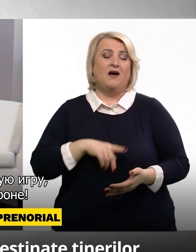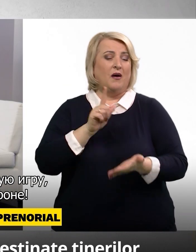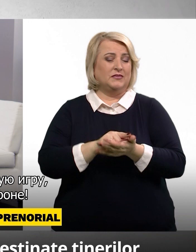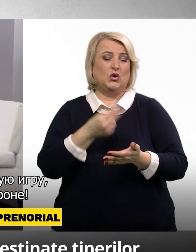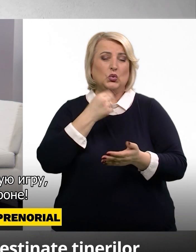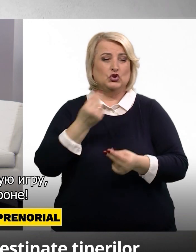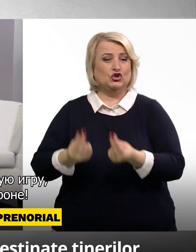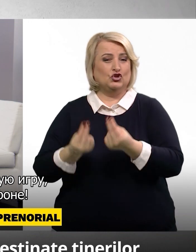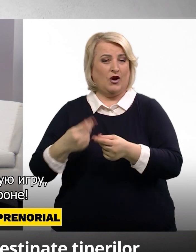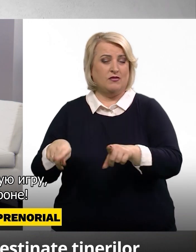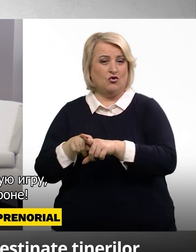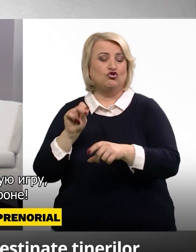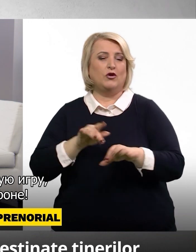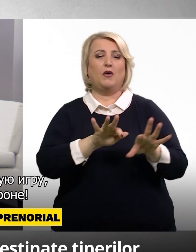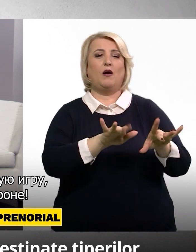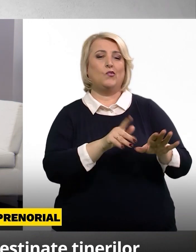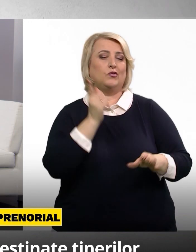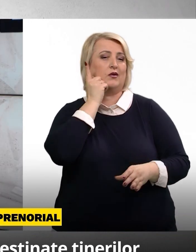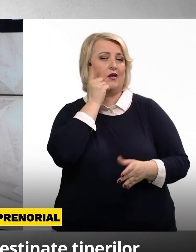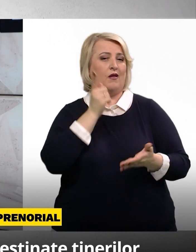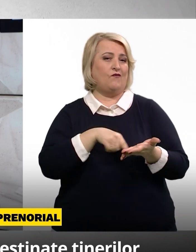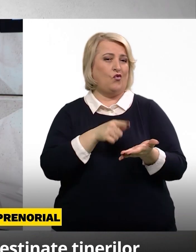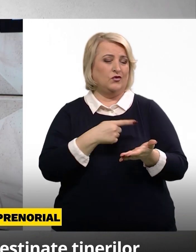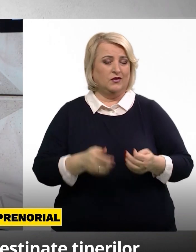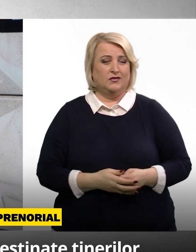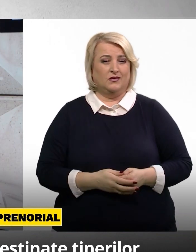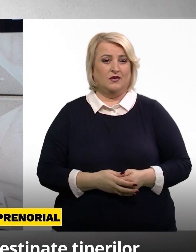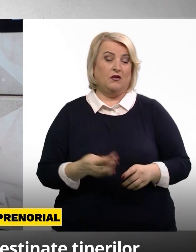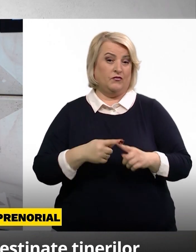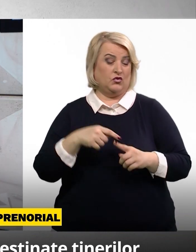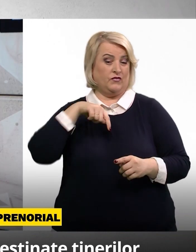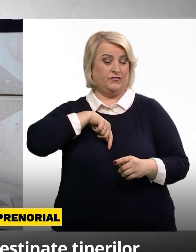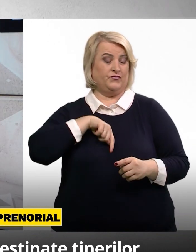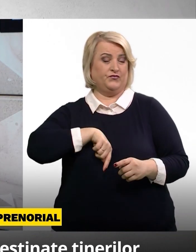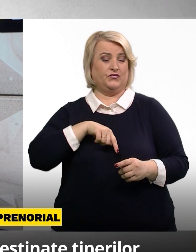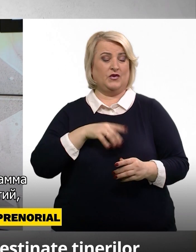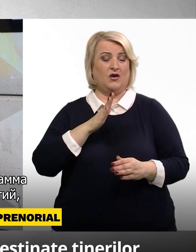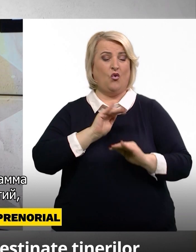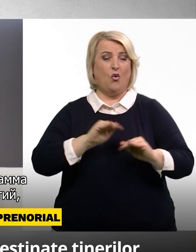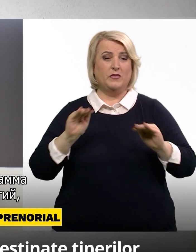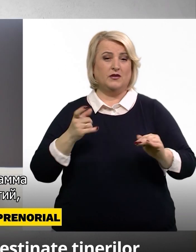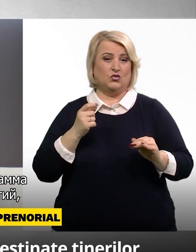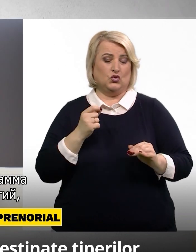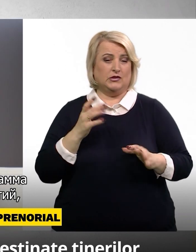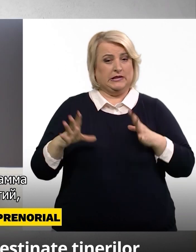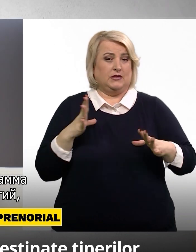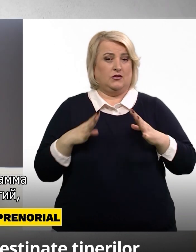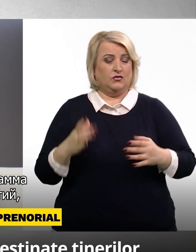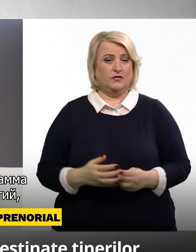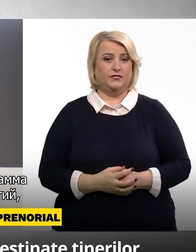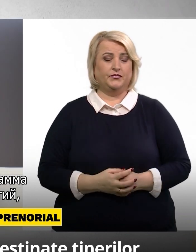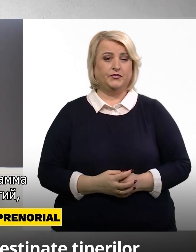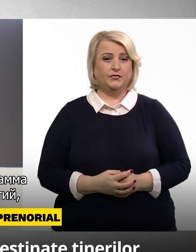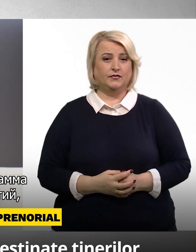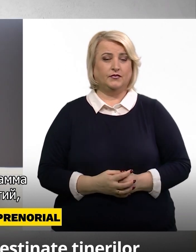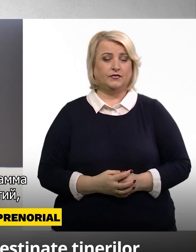de ăsta e mai bine decât unul pe computer sau pe telefon. Și în sensul ăsta îi antrenează pe copii. Cu siguranță aici este un amalgam așa